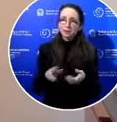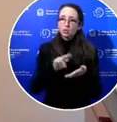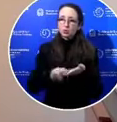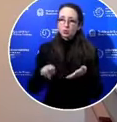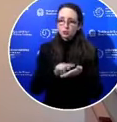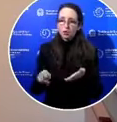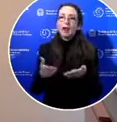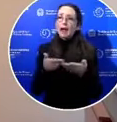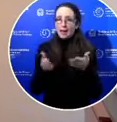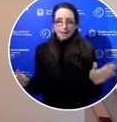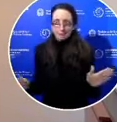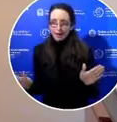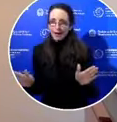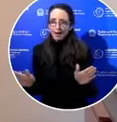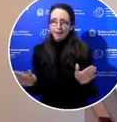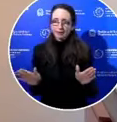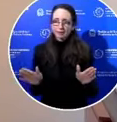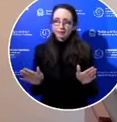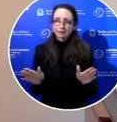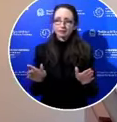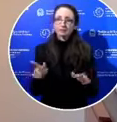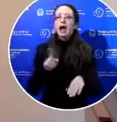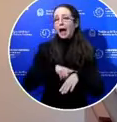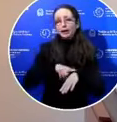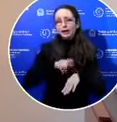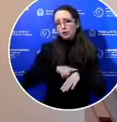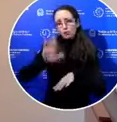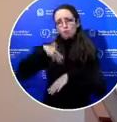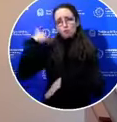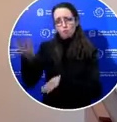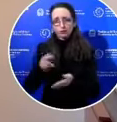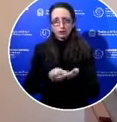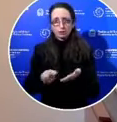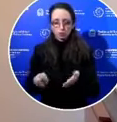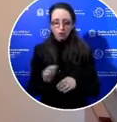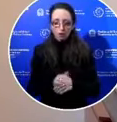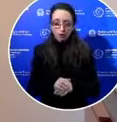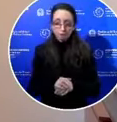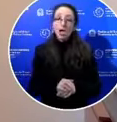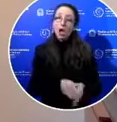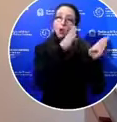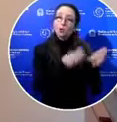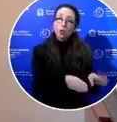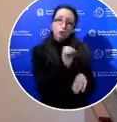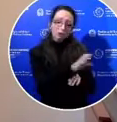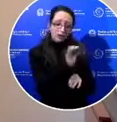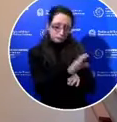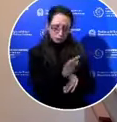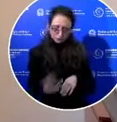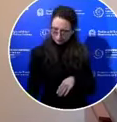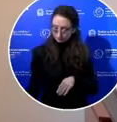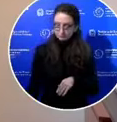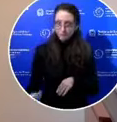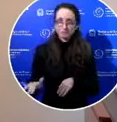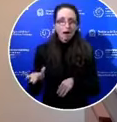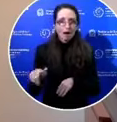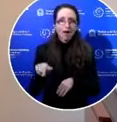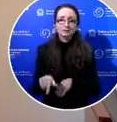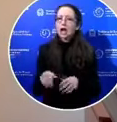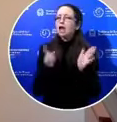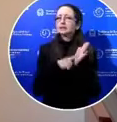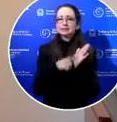extrascolastico. Con la medesima finalità, il piano valorizza il ruolo dell'educazione fin dalla primissima infanzia e individua il diritto